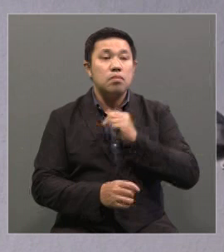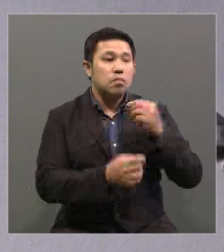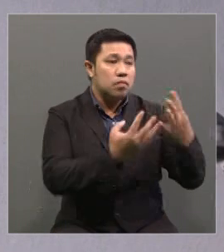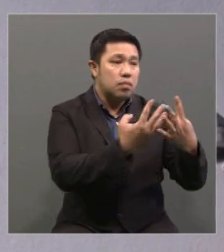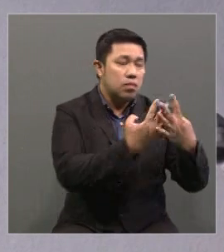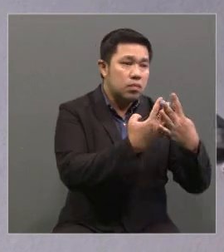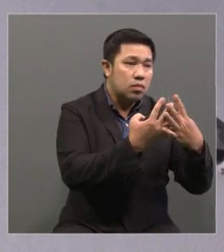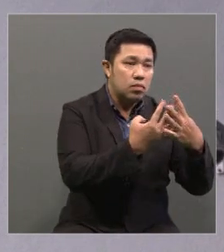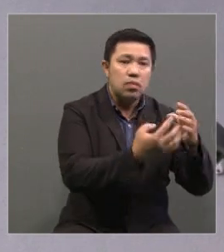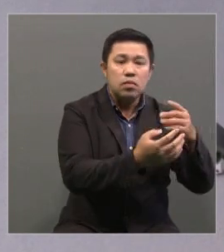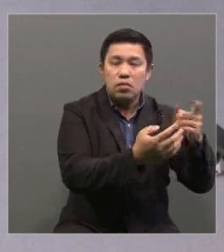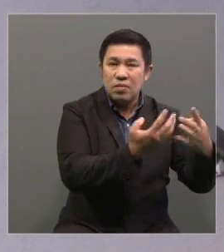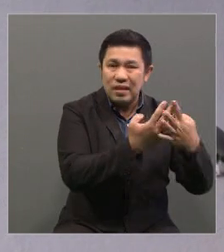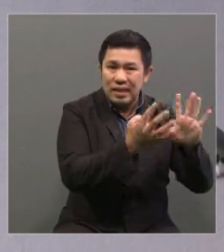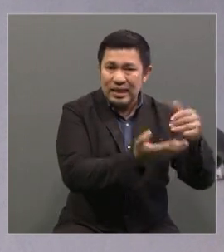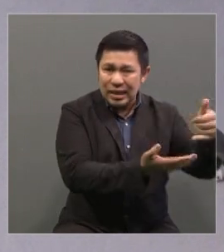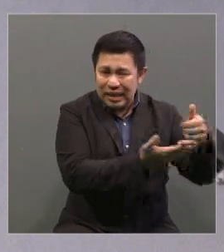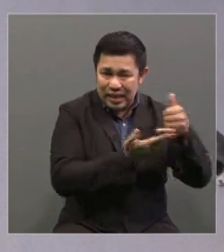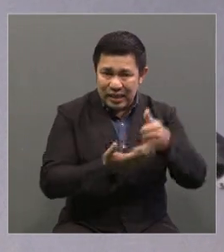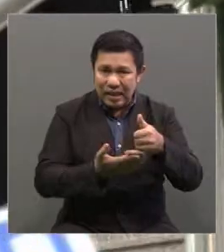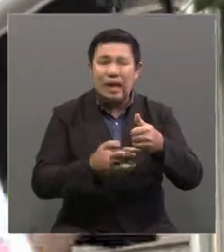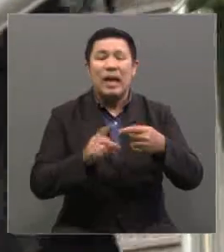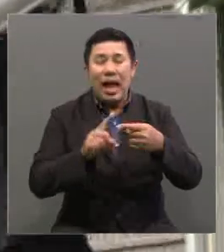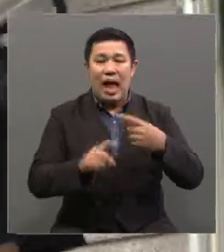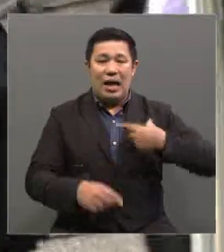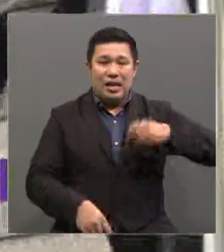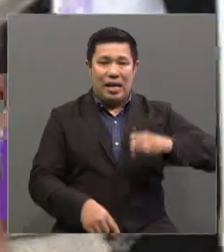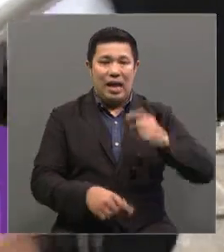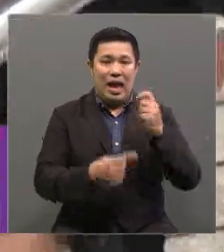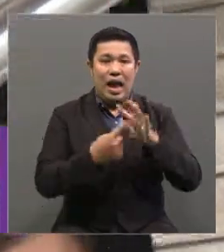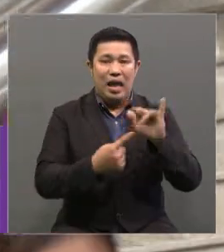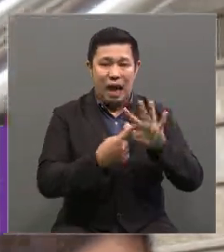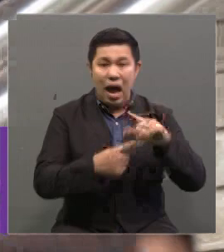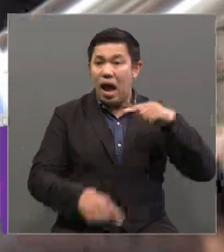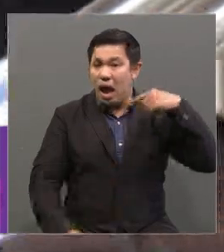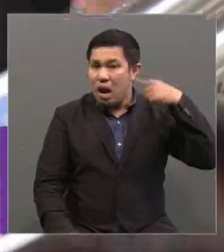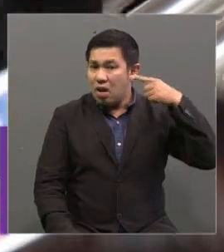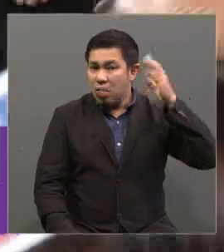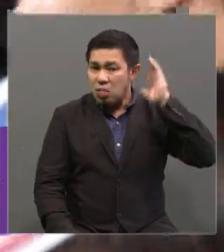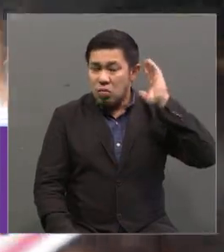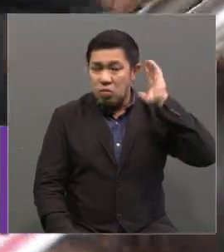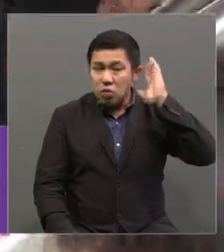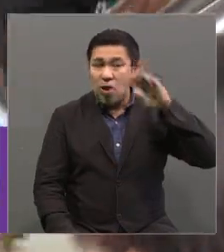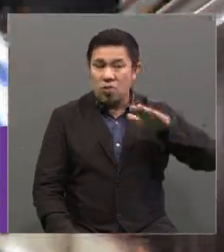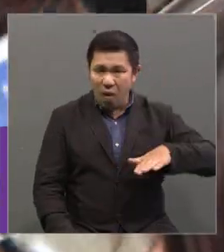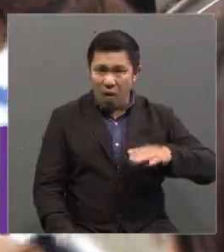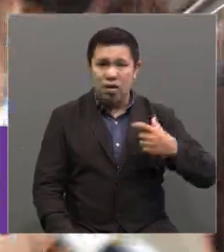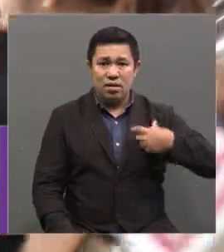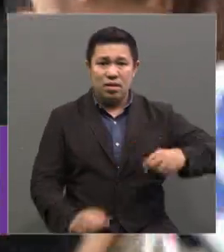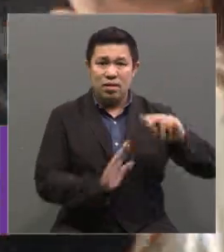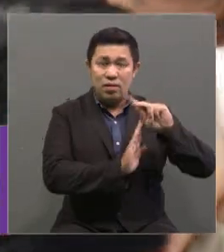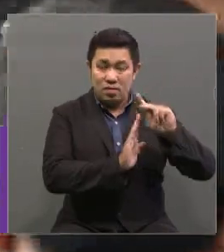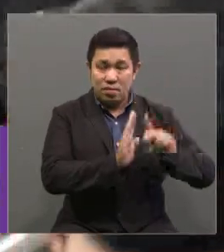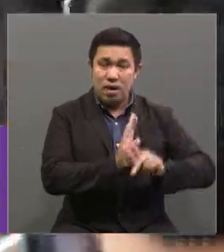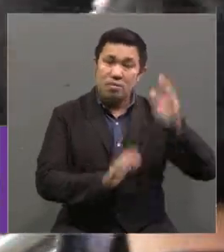ตามนัดที่ศาลอาญาก็มีคุณลุคซึ่งเป็นน้องชายของคุณใบเตยพร้อมกับทนายได้ยื่นคำร้องพร้อมหลักทรัพย์เป็นเงินสด5ล้าน